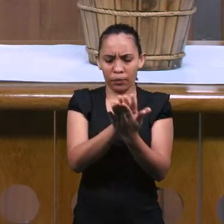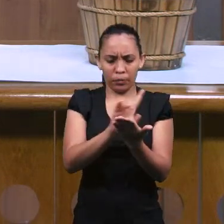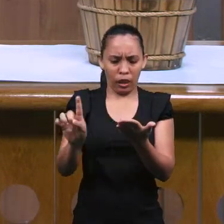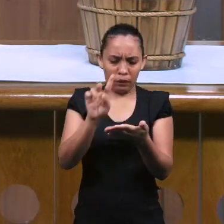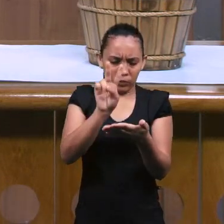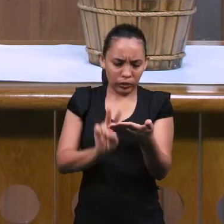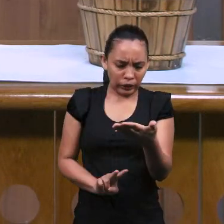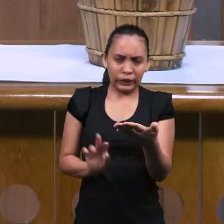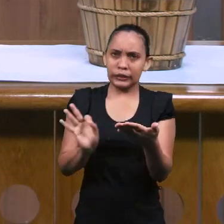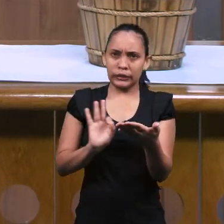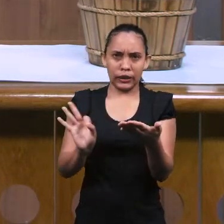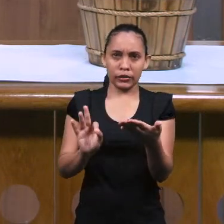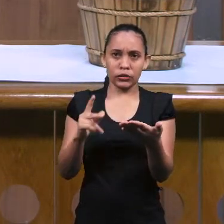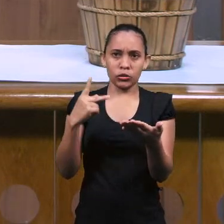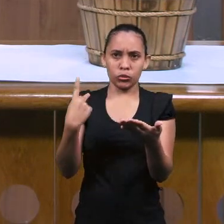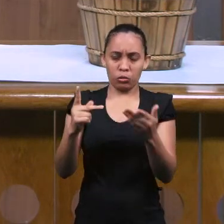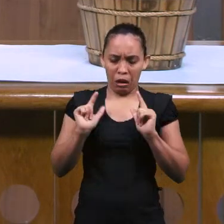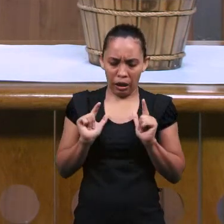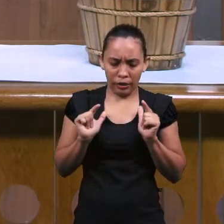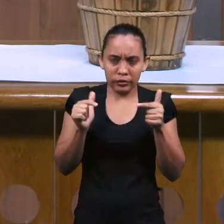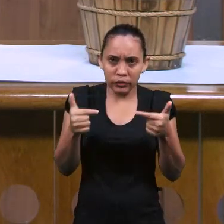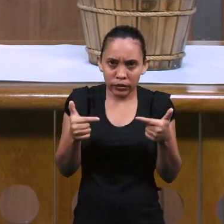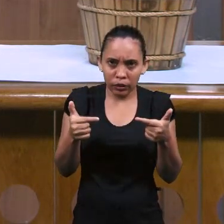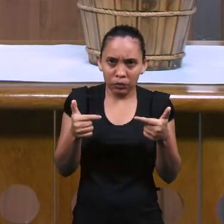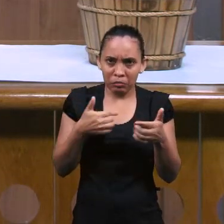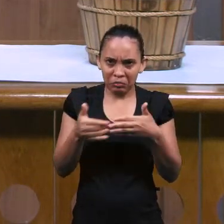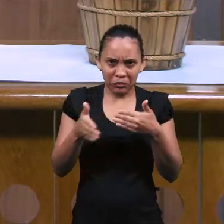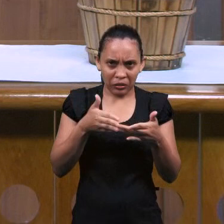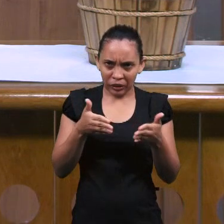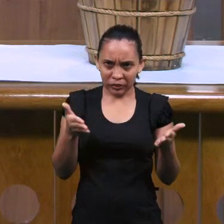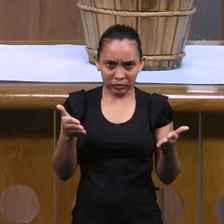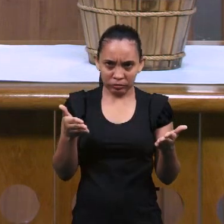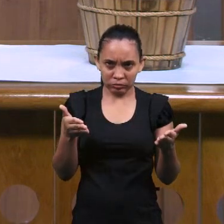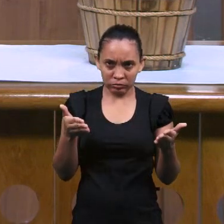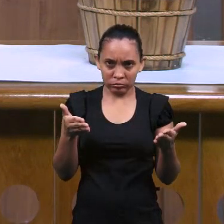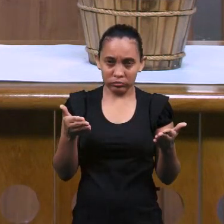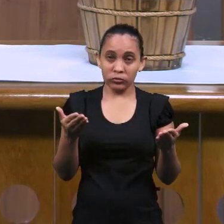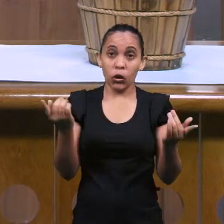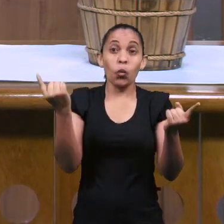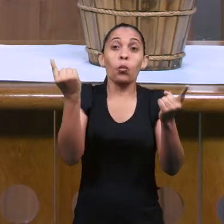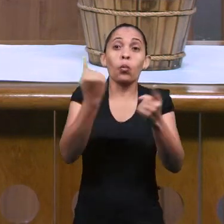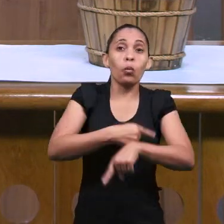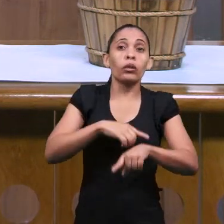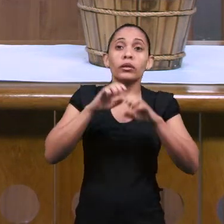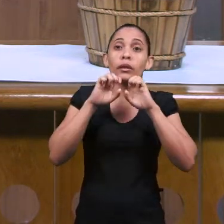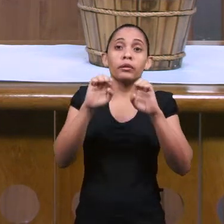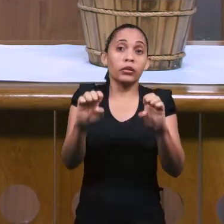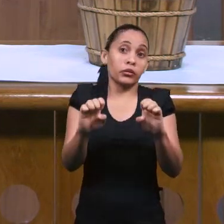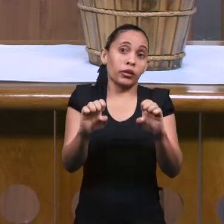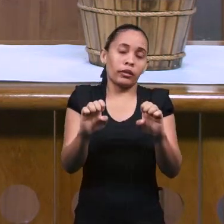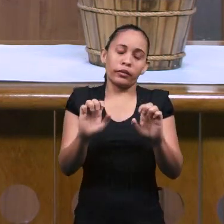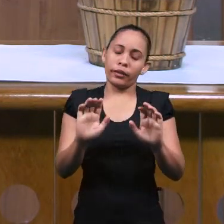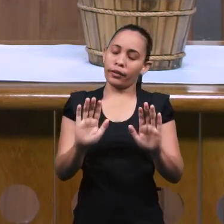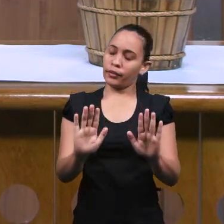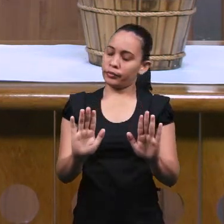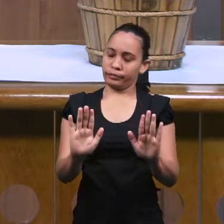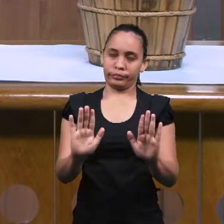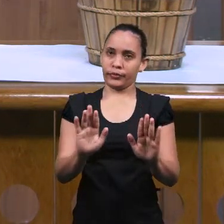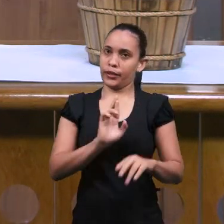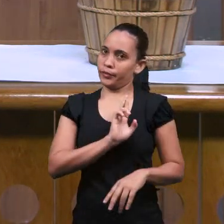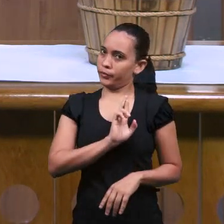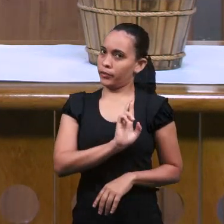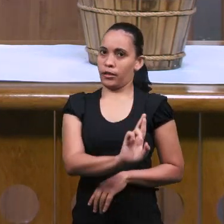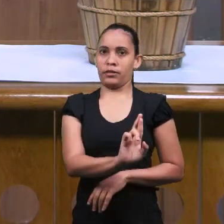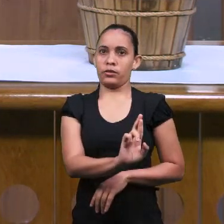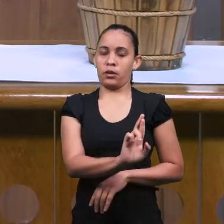la parole, si votre comportement n'est pas selon l'Évangile, donc c'est un autre problème. C'est la religion. Toute